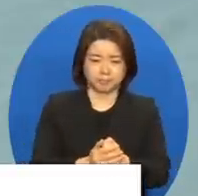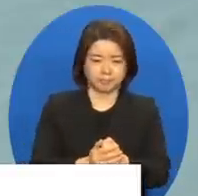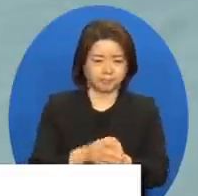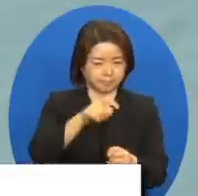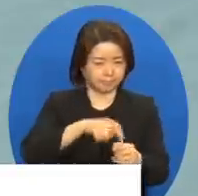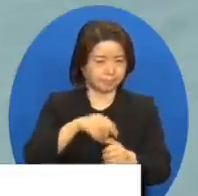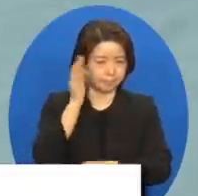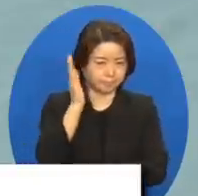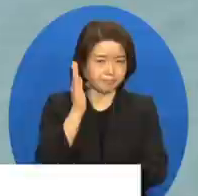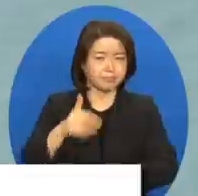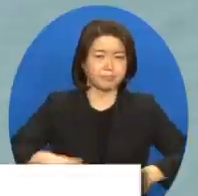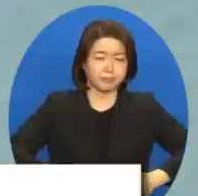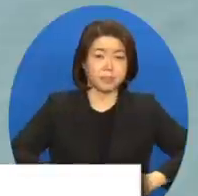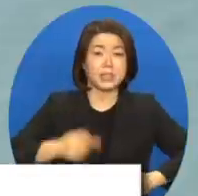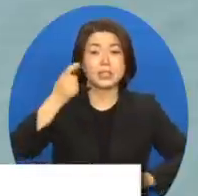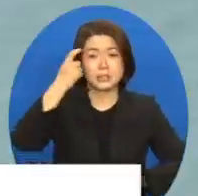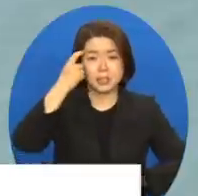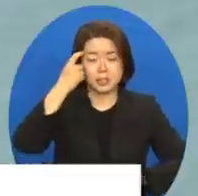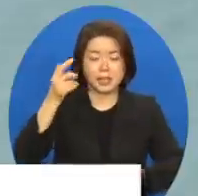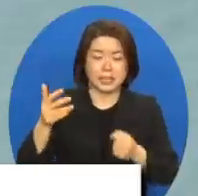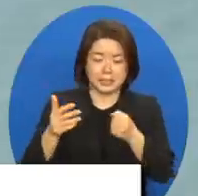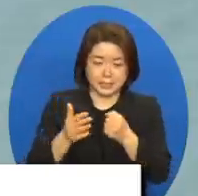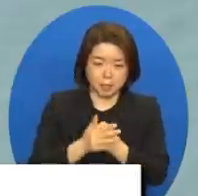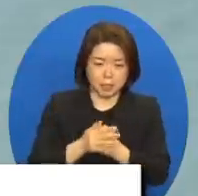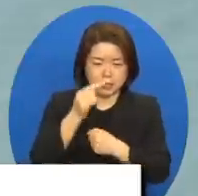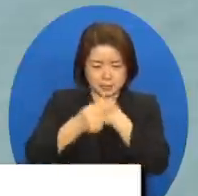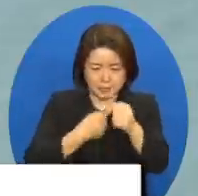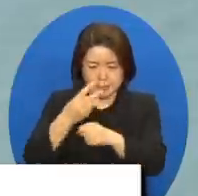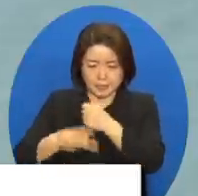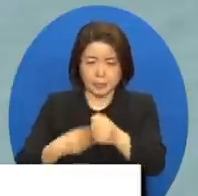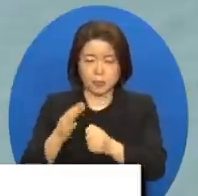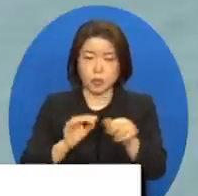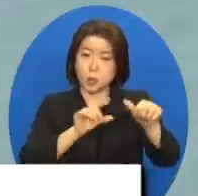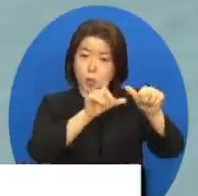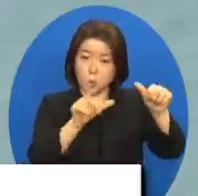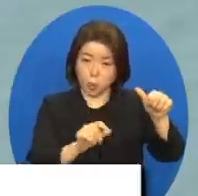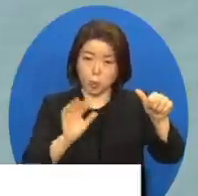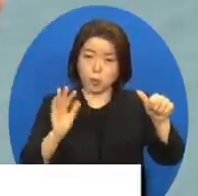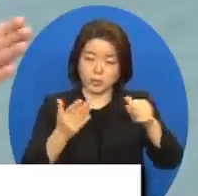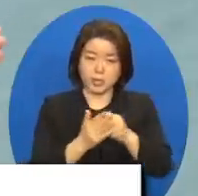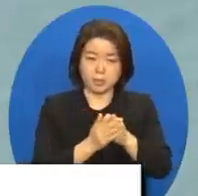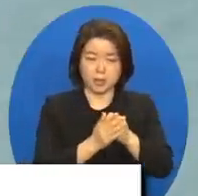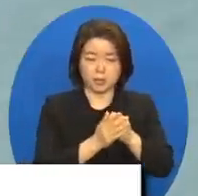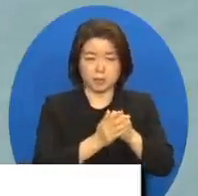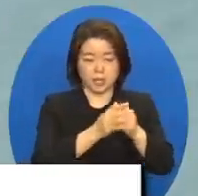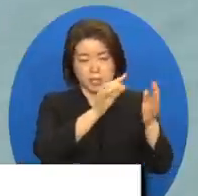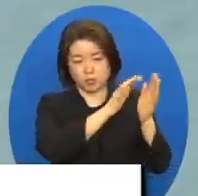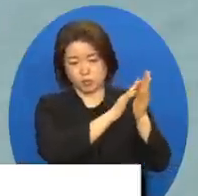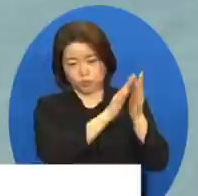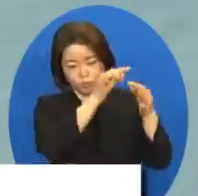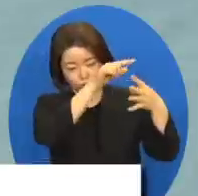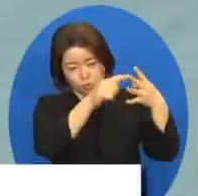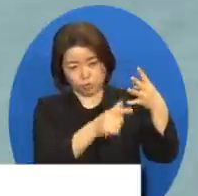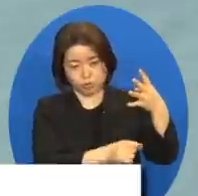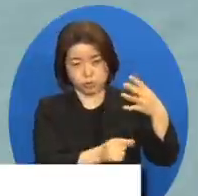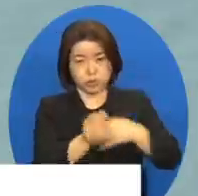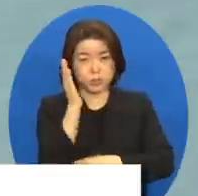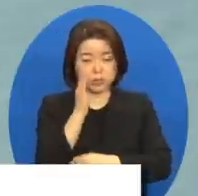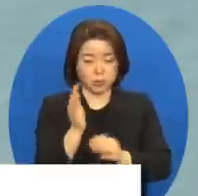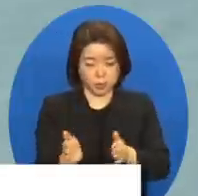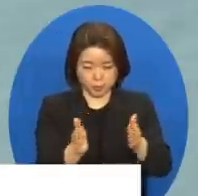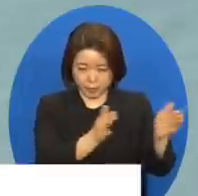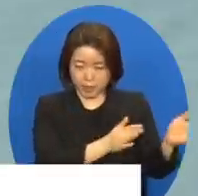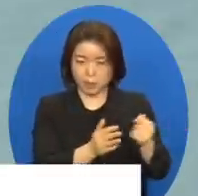되겠구나. 그래서 해마다 5월이면 설교하던 시리즈 설교를 내려놓고 가정을 주제로